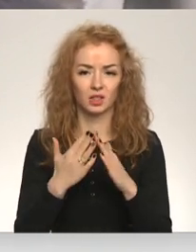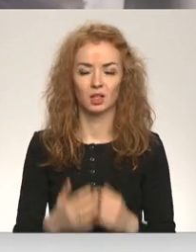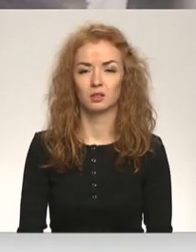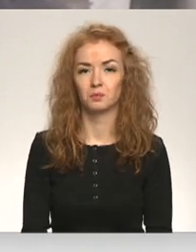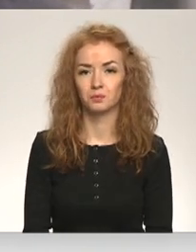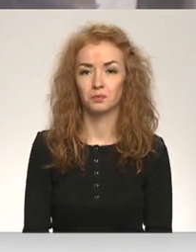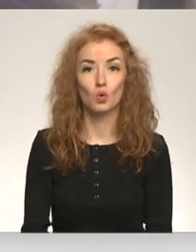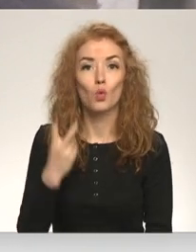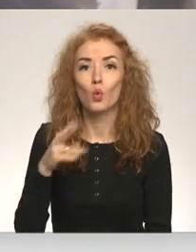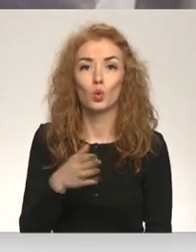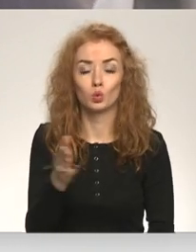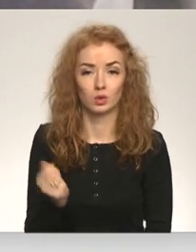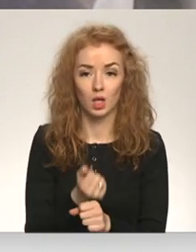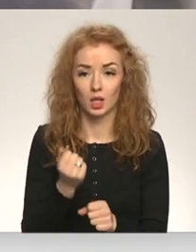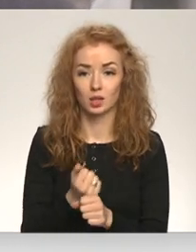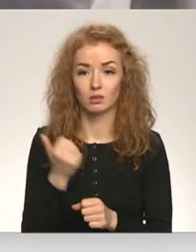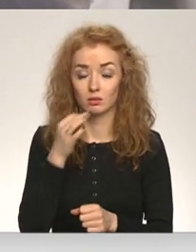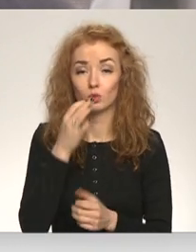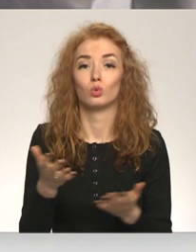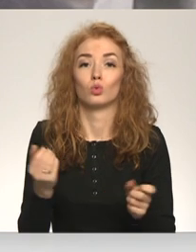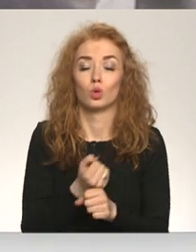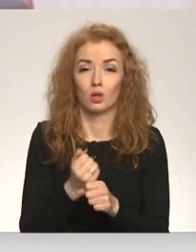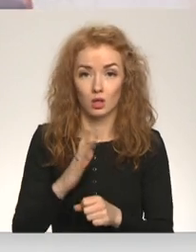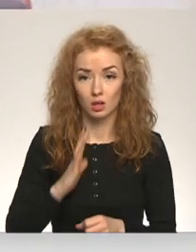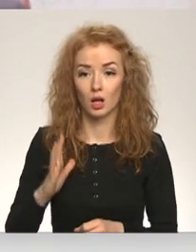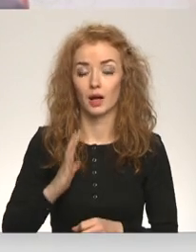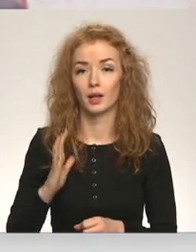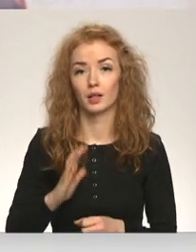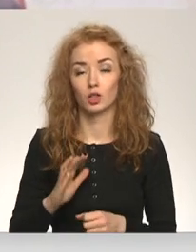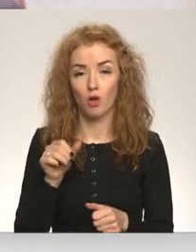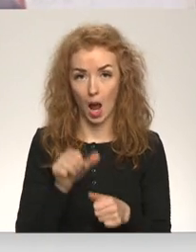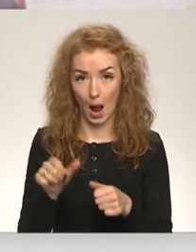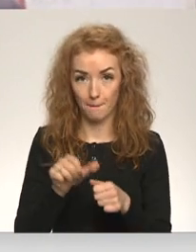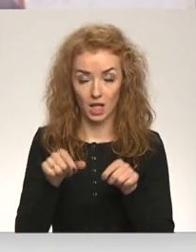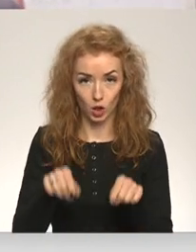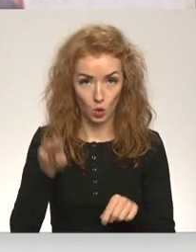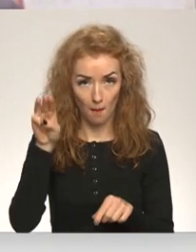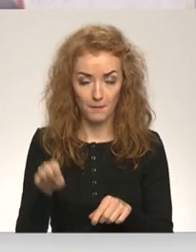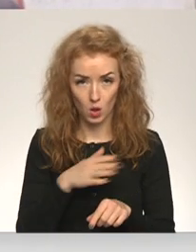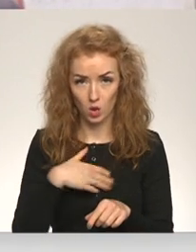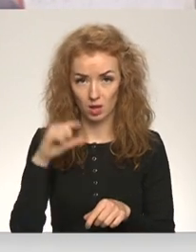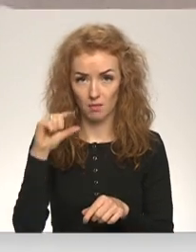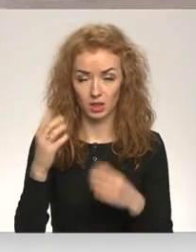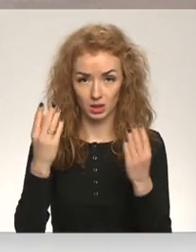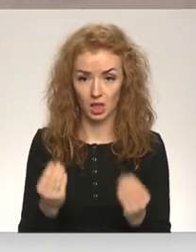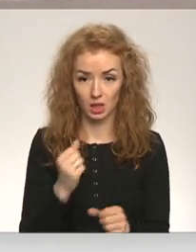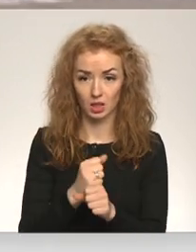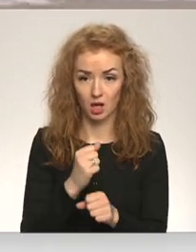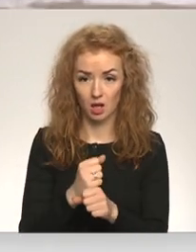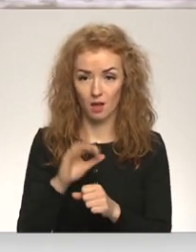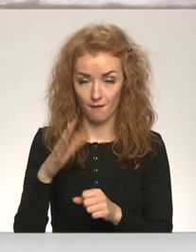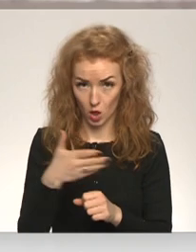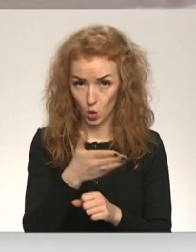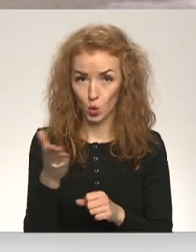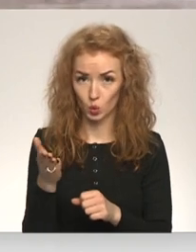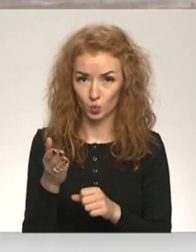Ko jūs tagad darīsiet, ja jums steidzam? Nu, jāgājiet, ko darīs. Aptieka šomēnes diezgan maz dienu strādā. Vai jūs tas ietekmē